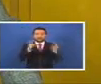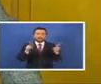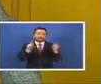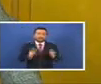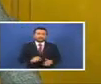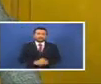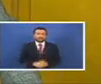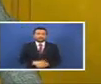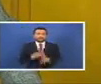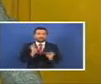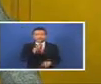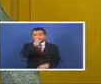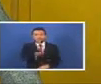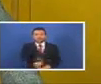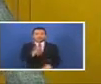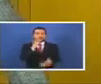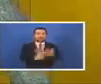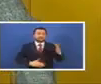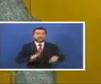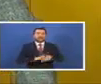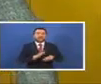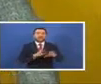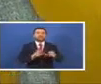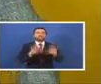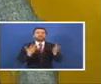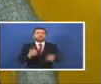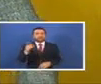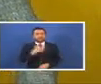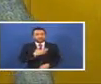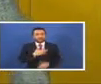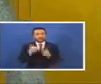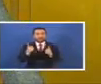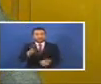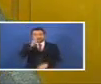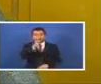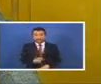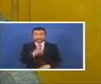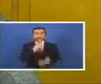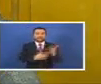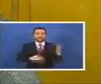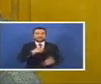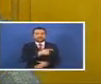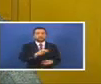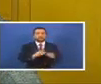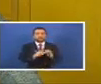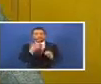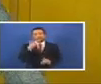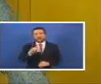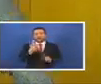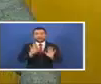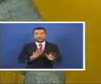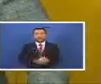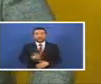açıklansın. Adaletin kestiği parmak acımaz. Amenna. Adaletin kestiği parmak acımaz.